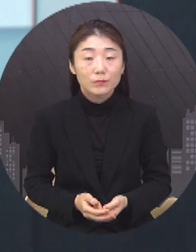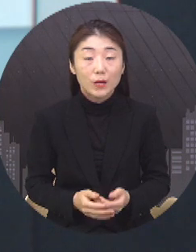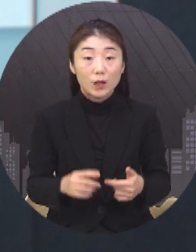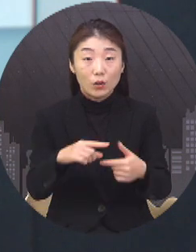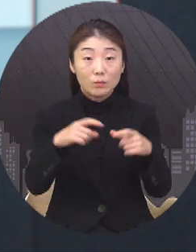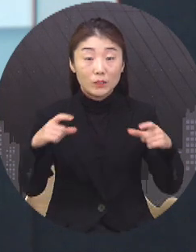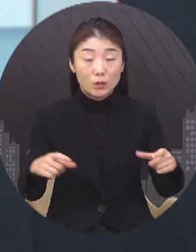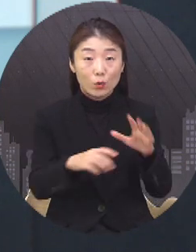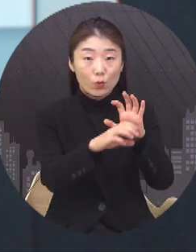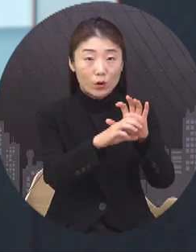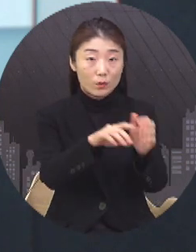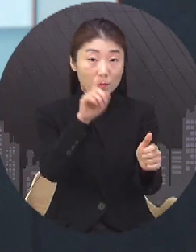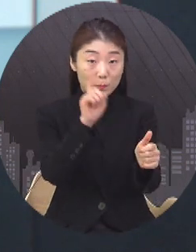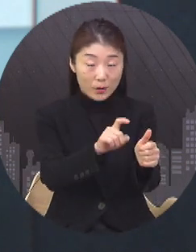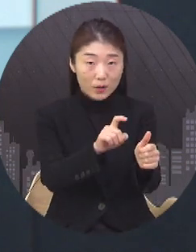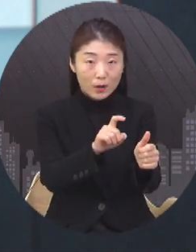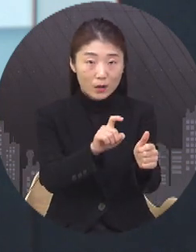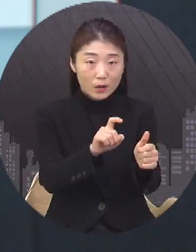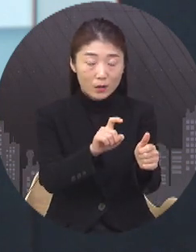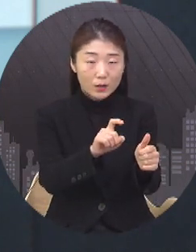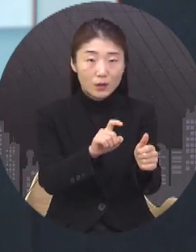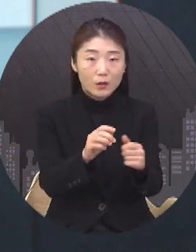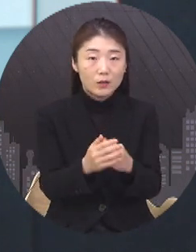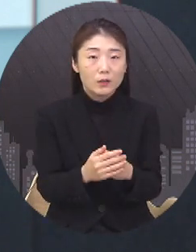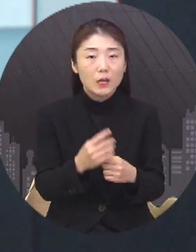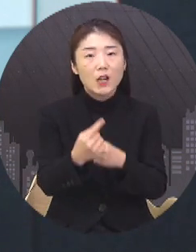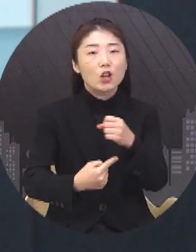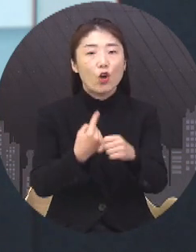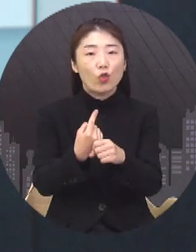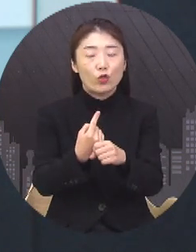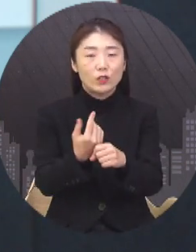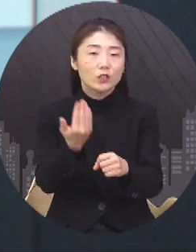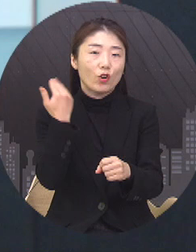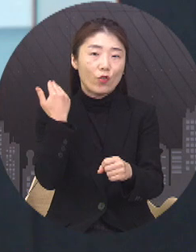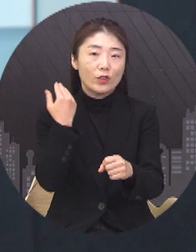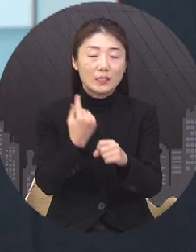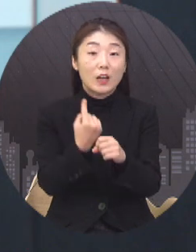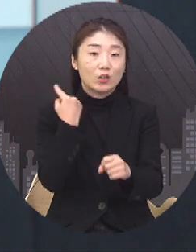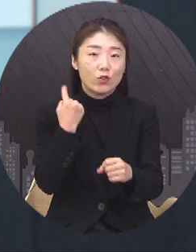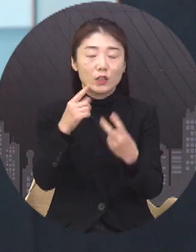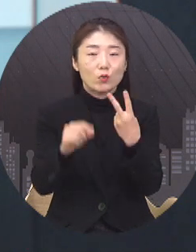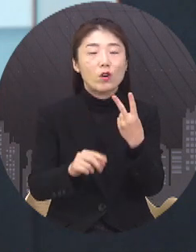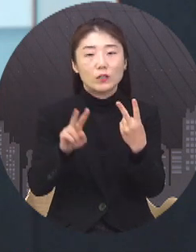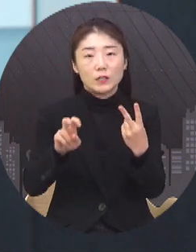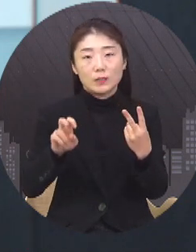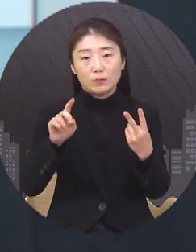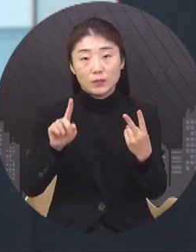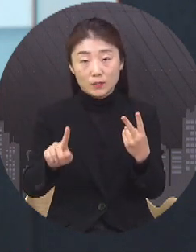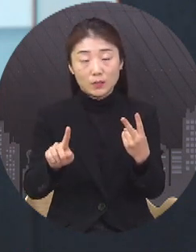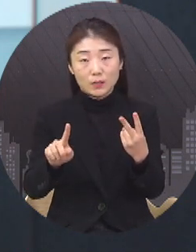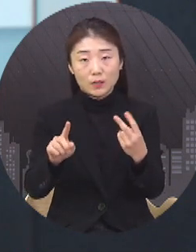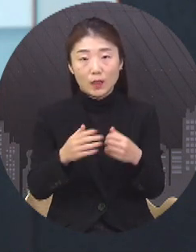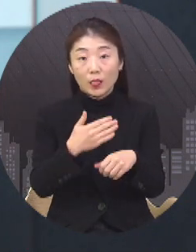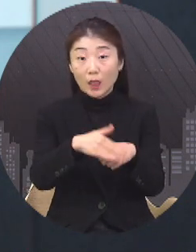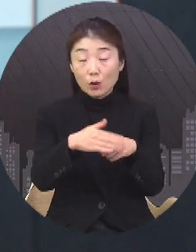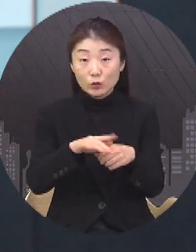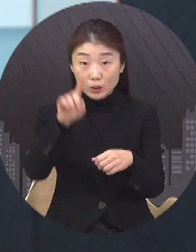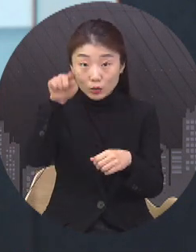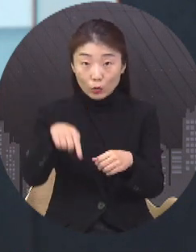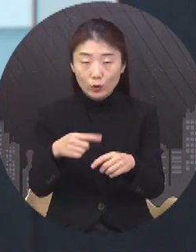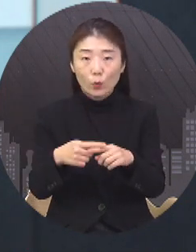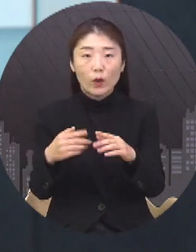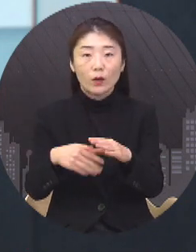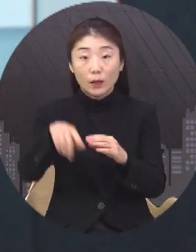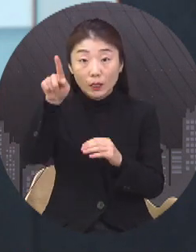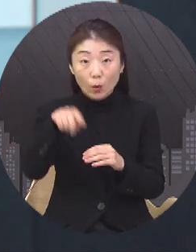경남의 고로 날 고쳐 박진 자가 발생한 건 약 1년 전인 지난해 2월 21일 대구 신천지 교회를 다녀